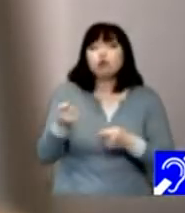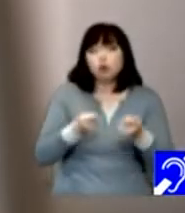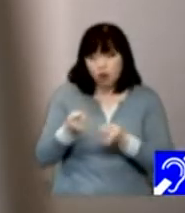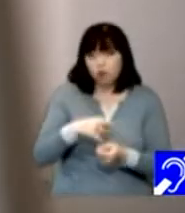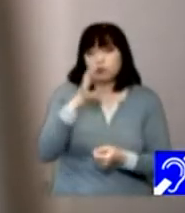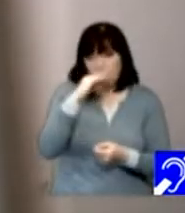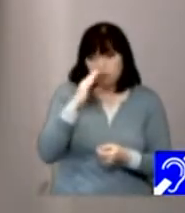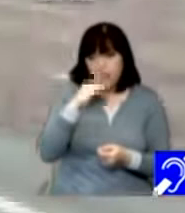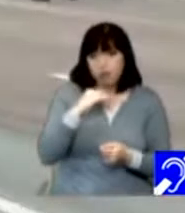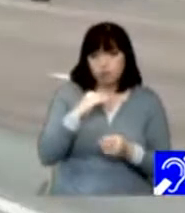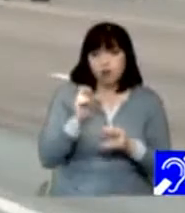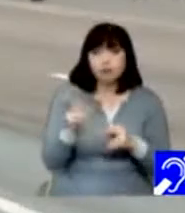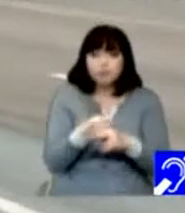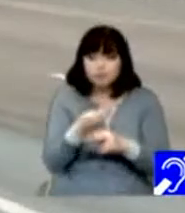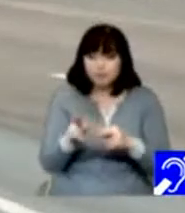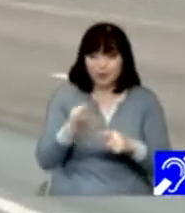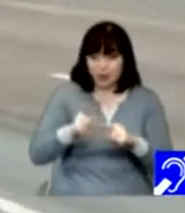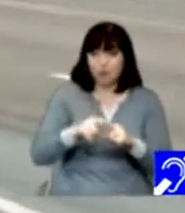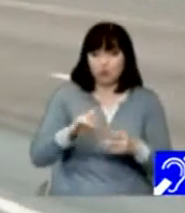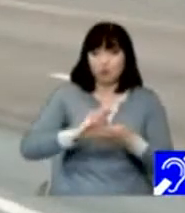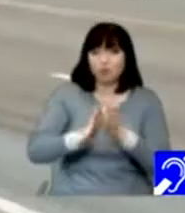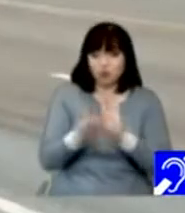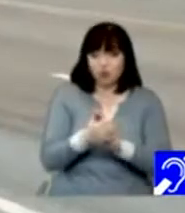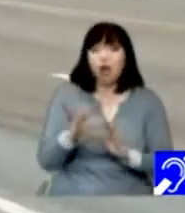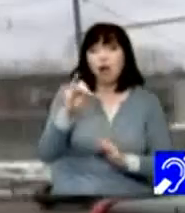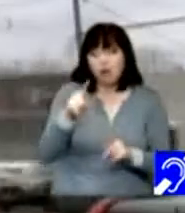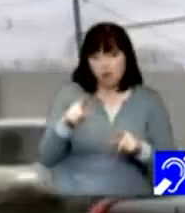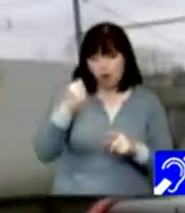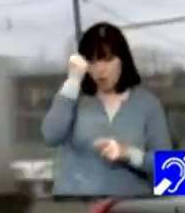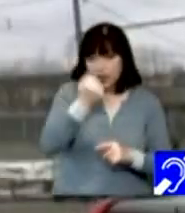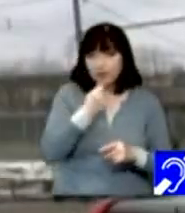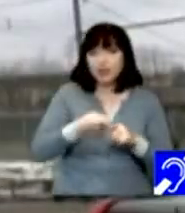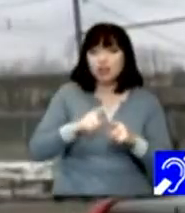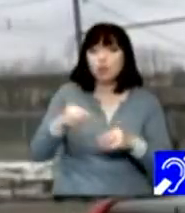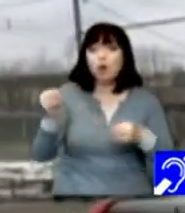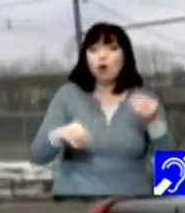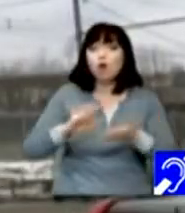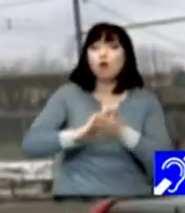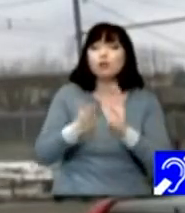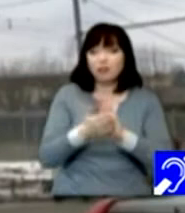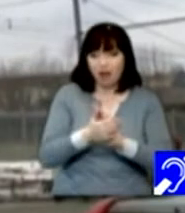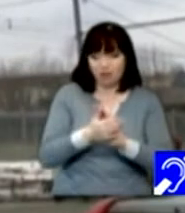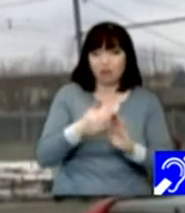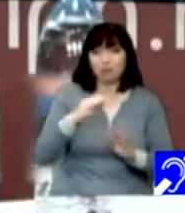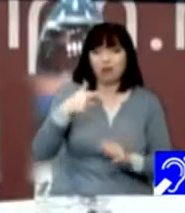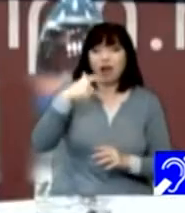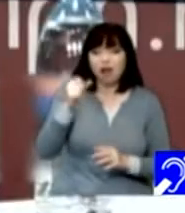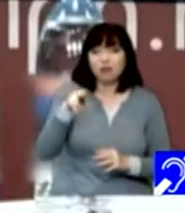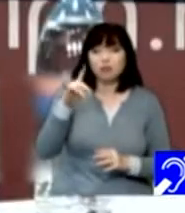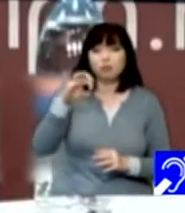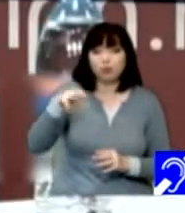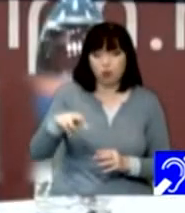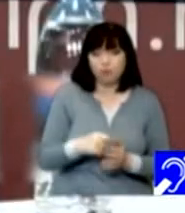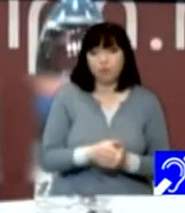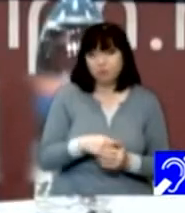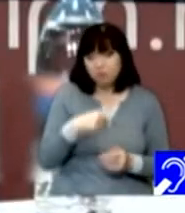reușesc să gestioneze bine criza energetică, inclusiv datorită contractului semnat în octombrie cu gigantul rus Gazprom. S-ar putea, peste